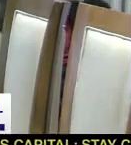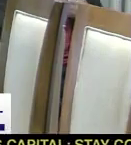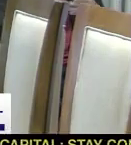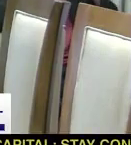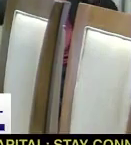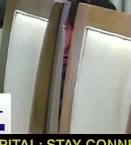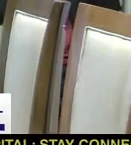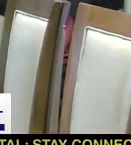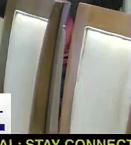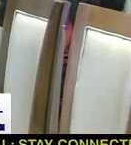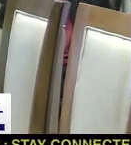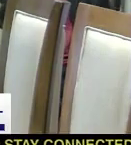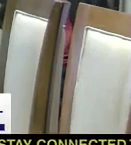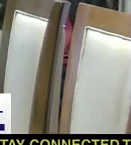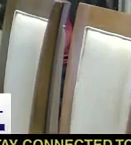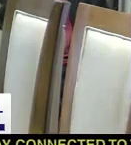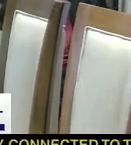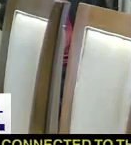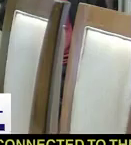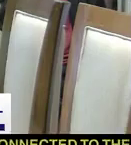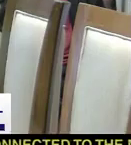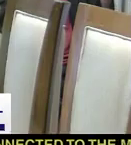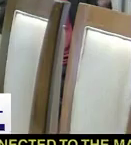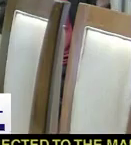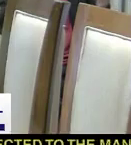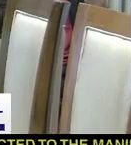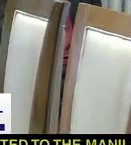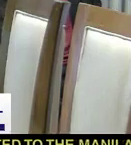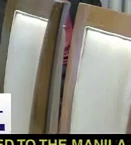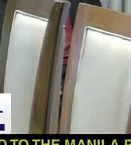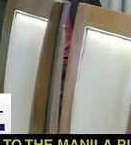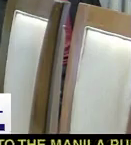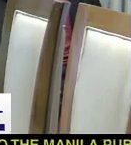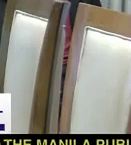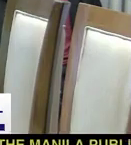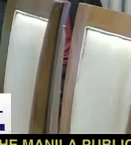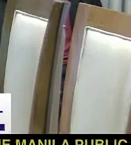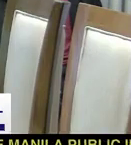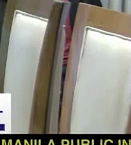na po natin, no? Yung